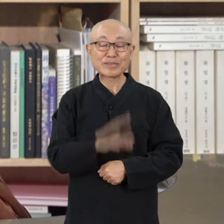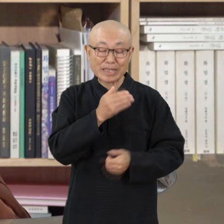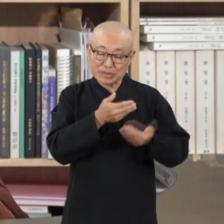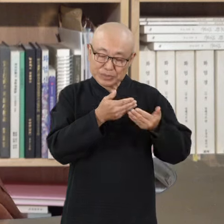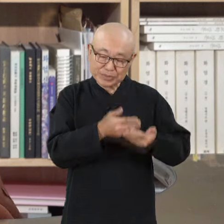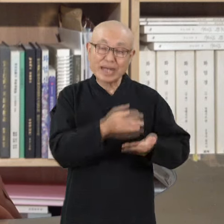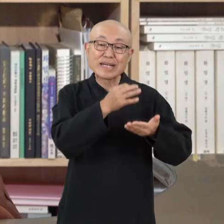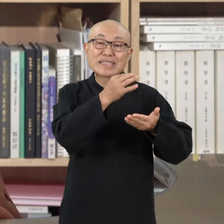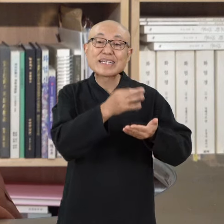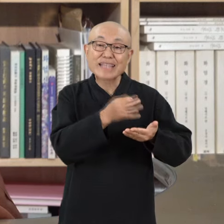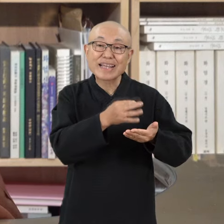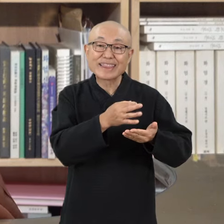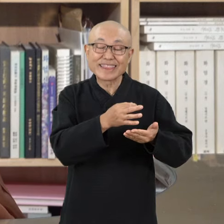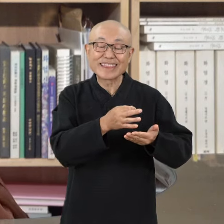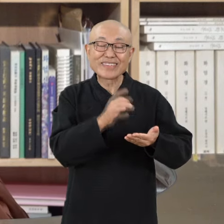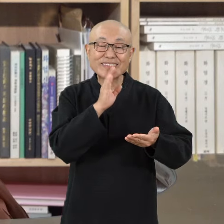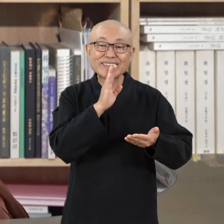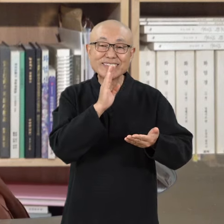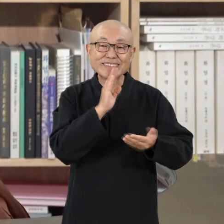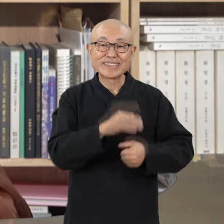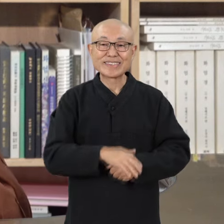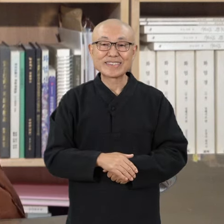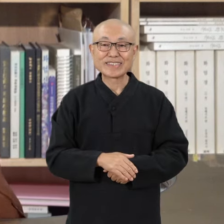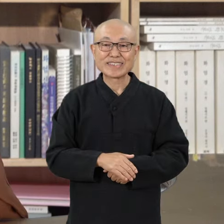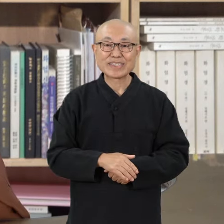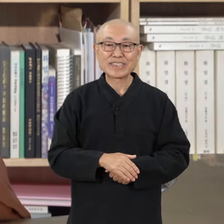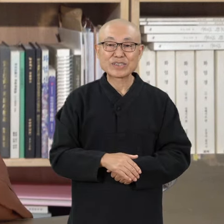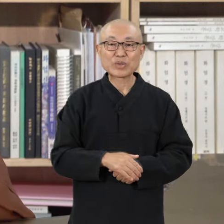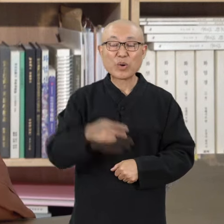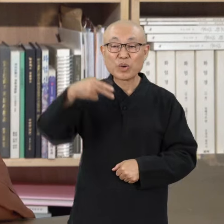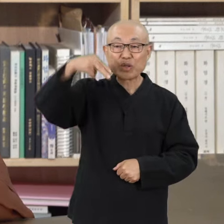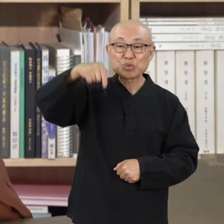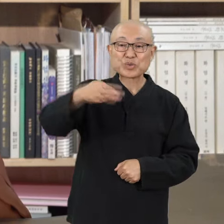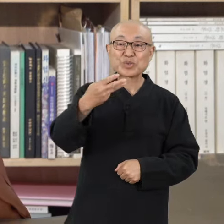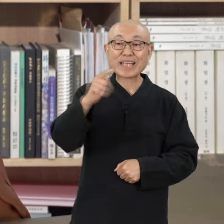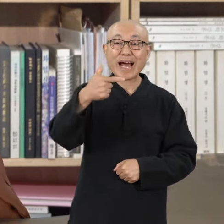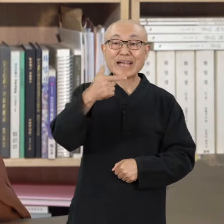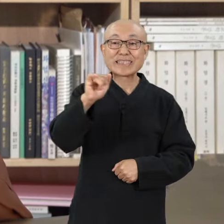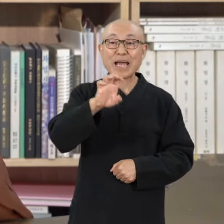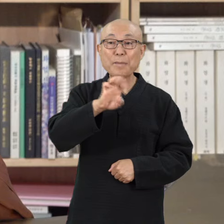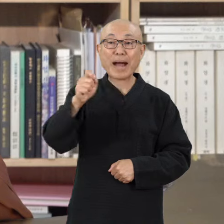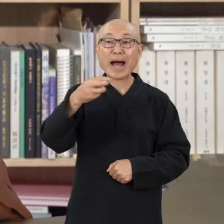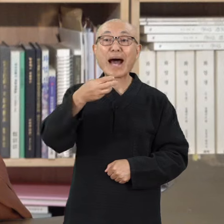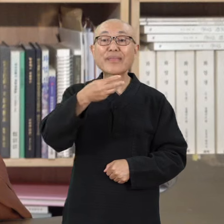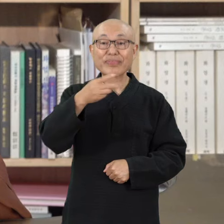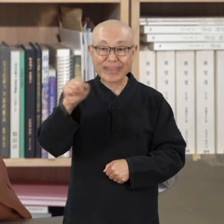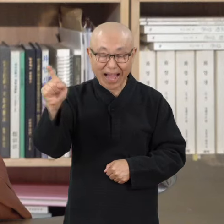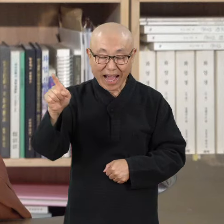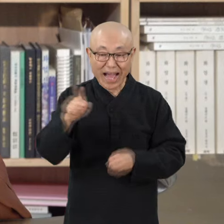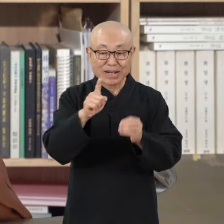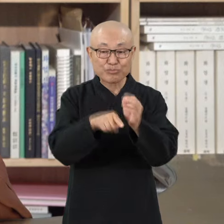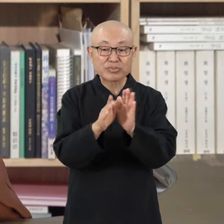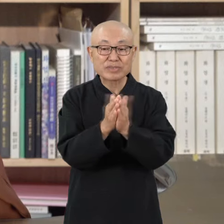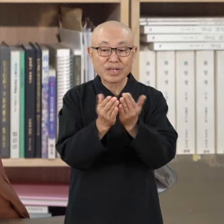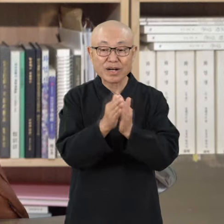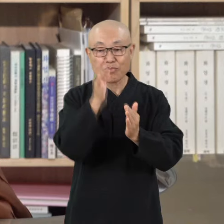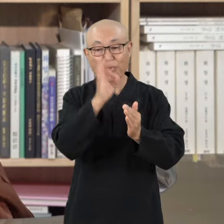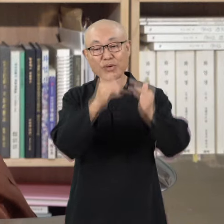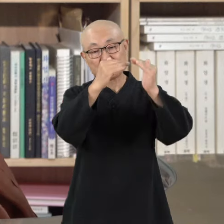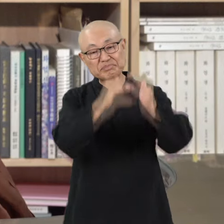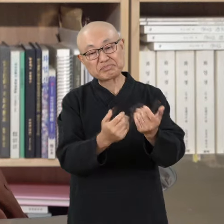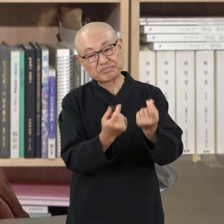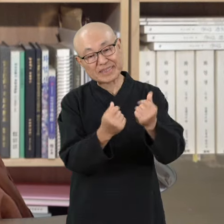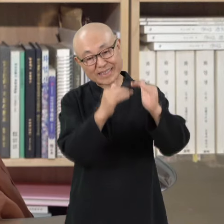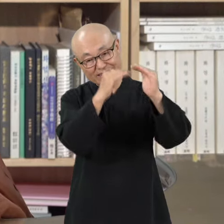여기서부터 말씀을 시작했죠. 또 수타니파타, 우리 법부우경과 쌍벽을 지르는 책에도 이와 관련된 그런